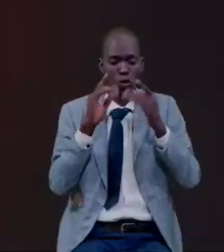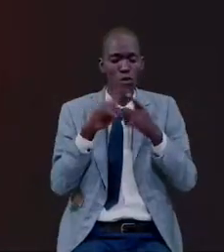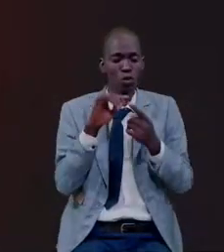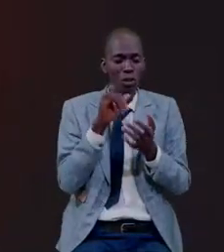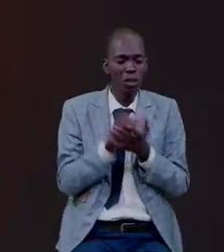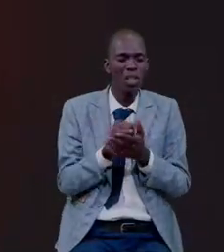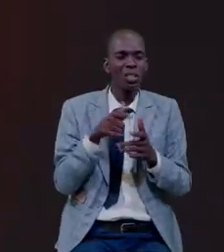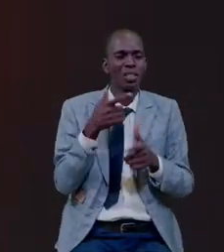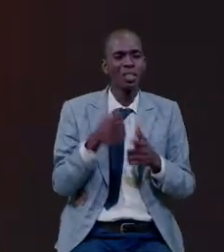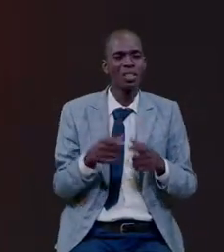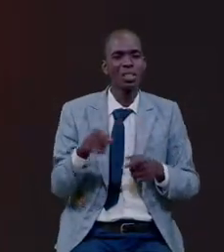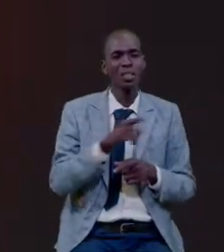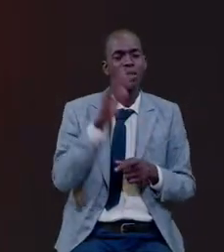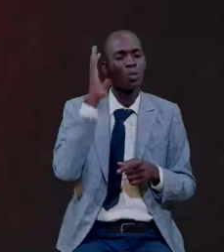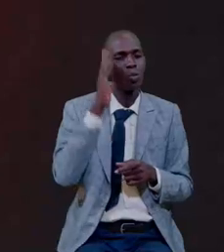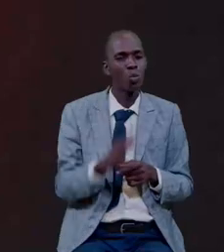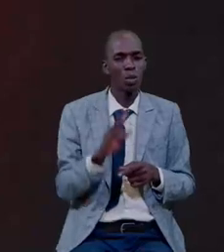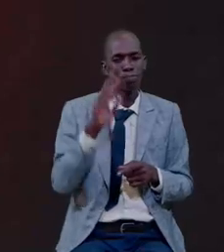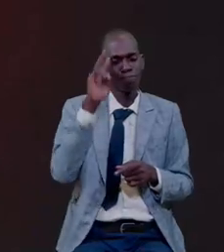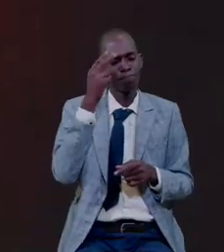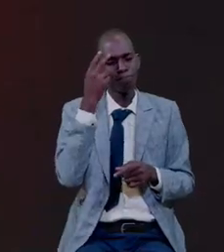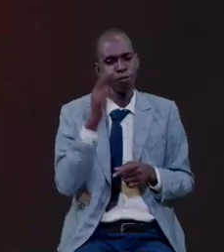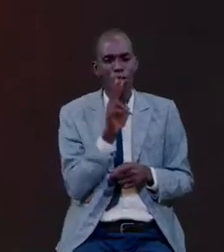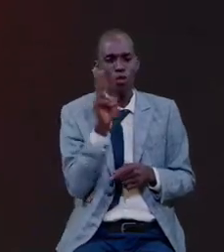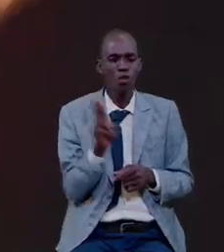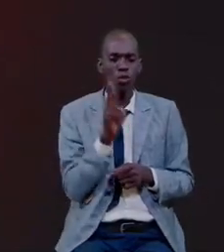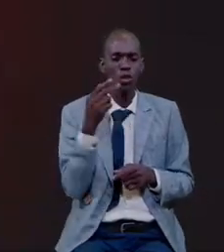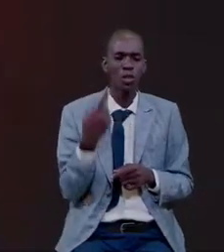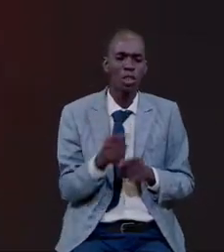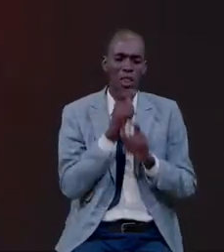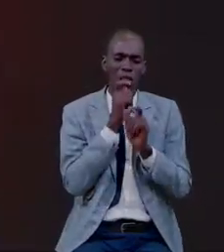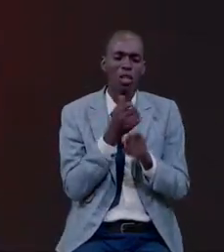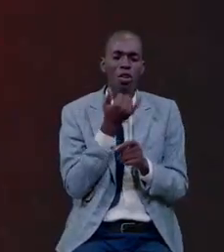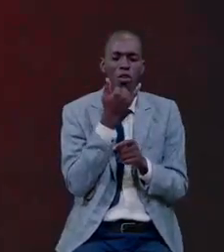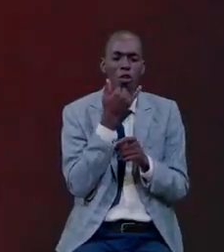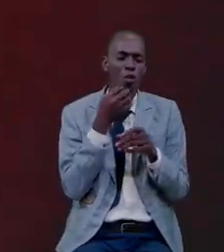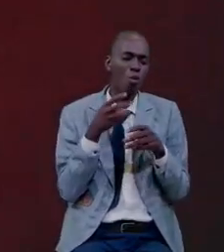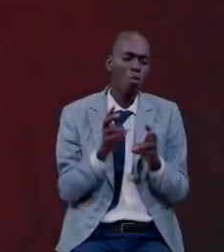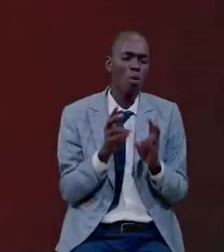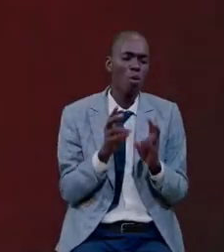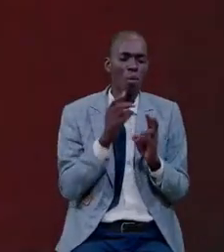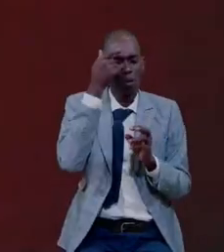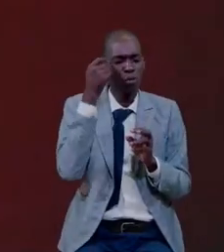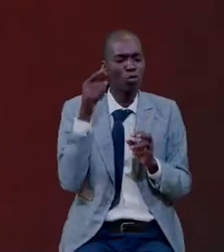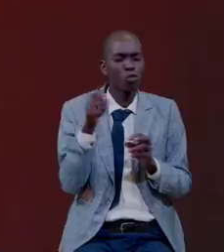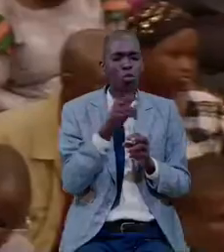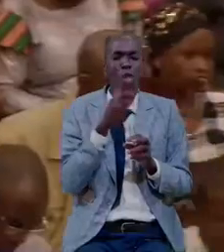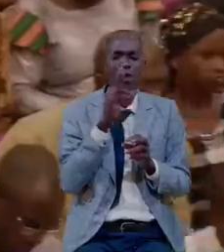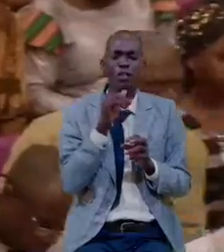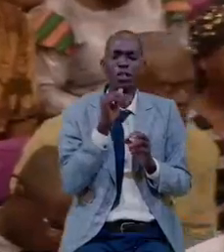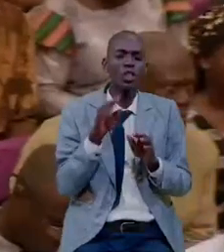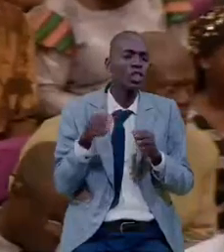pas, donc ils vont mal utiliser leurs dons. Ils vont tordre leurs dons parce que vous ne leur donnez